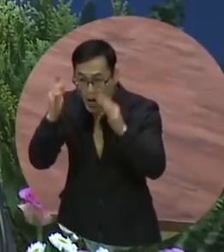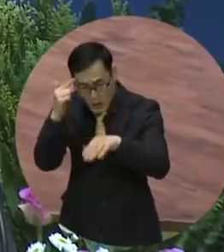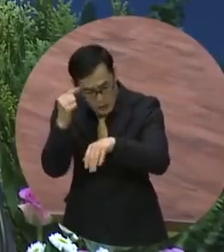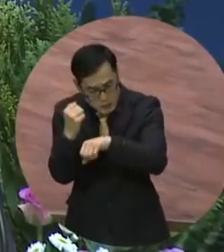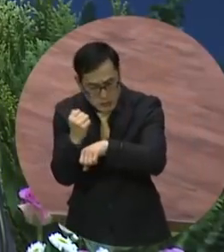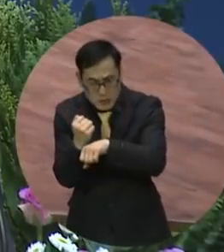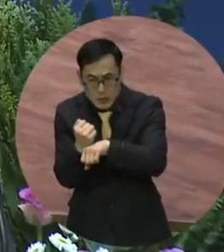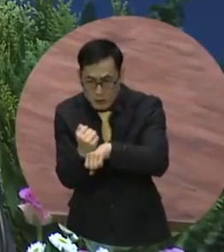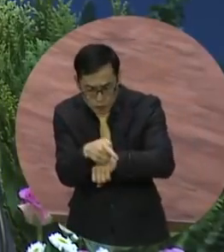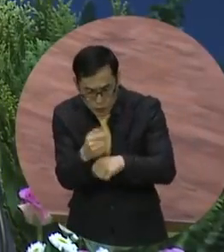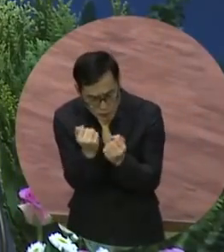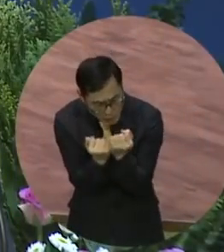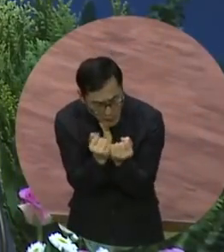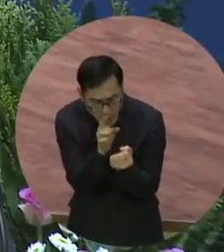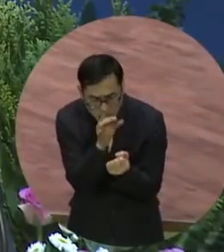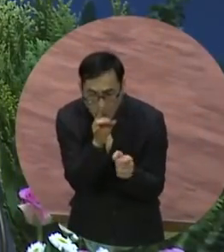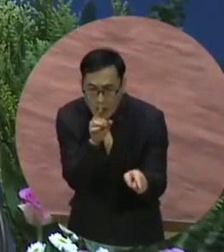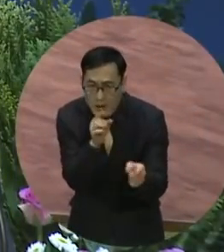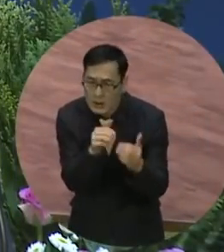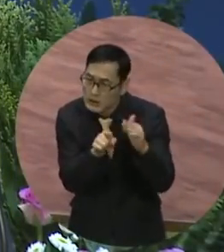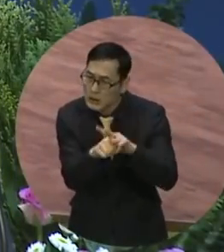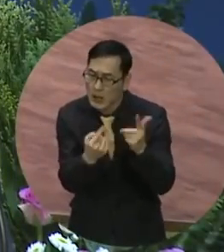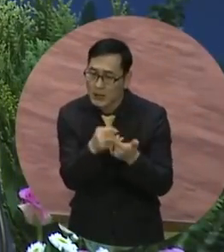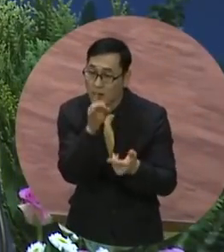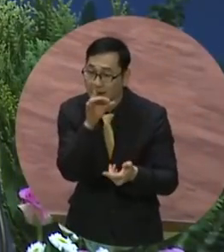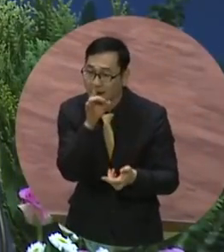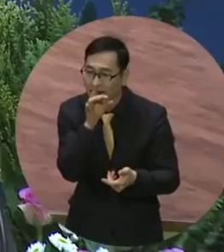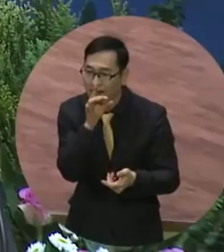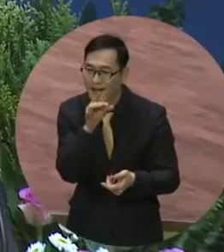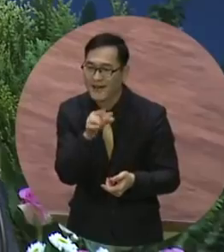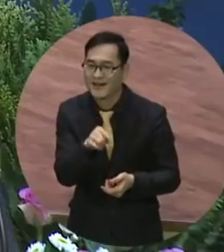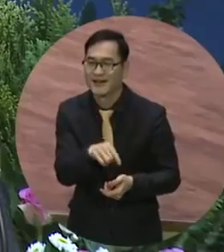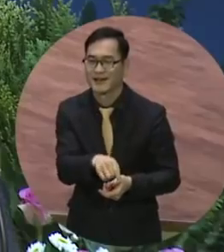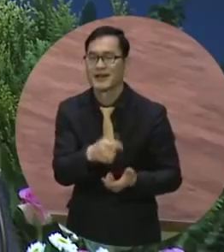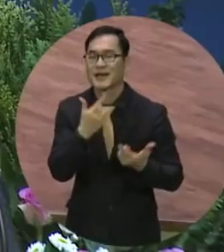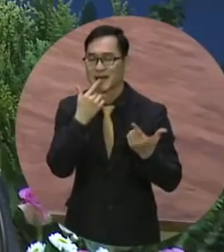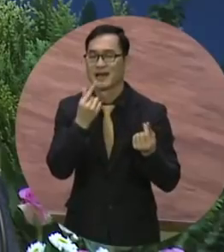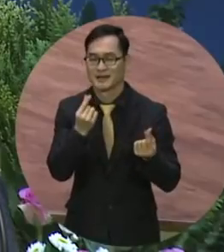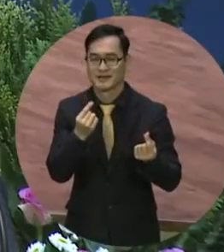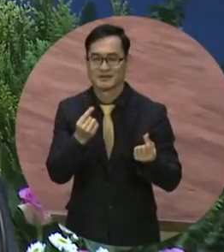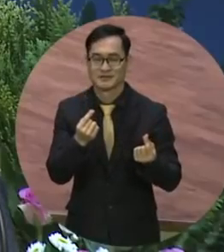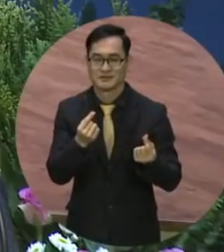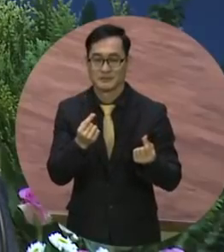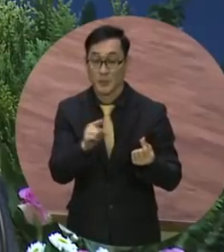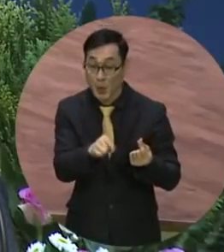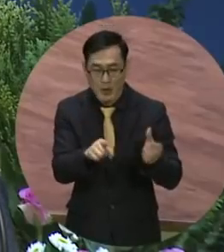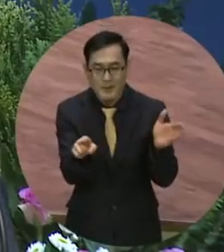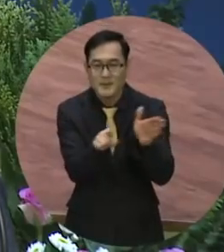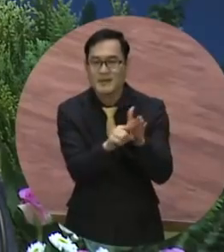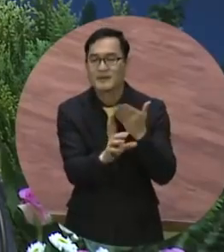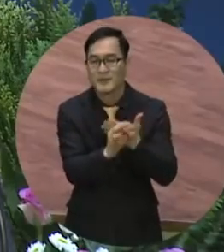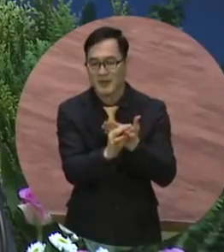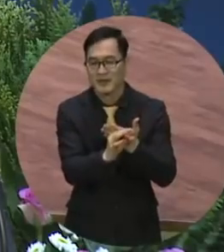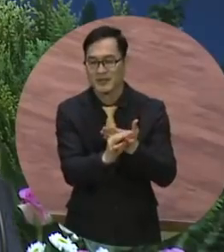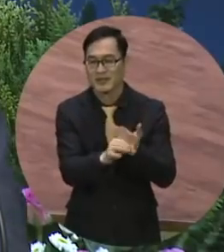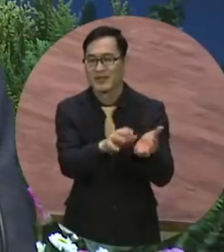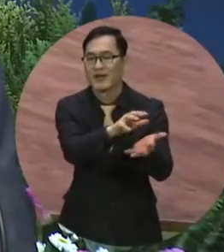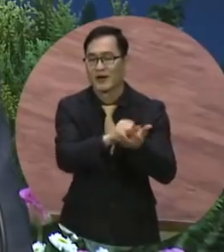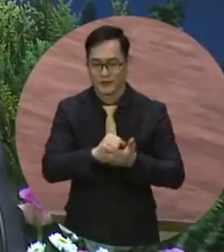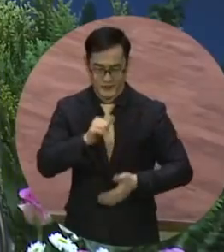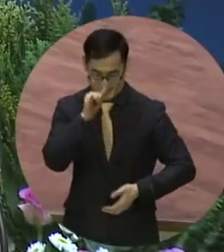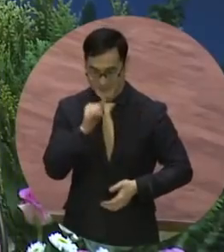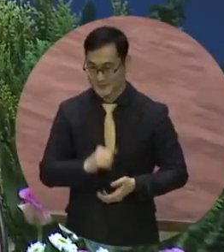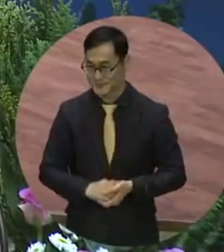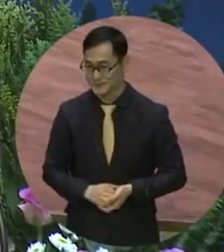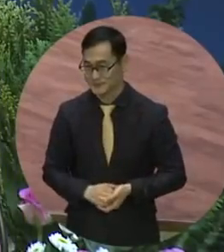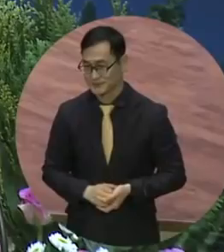믿는 자에게만 일어나는 거예요. 믿으시기 바랍니다. 하나님 말씀 믿어야지. 그냥 듣고